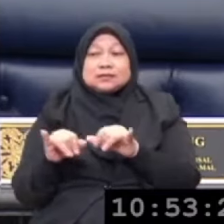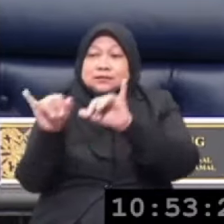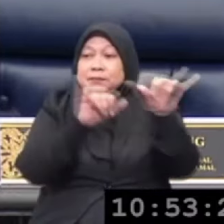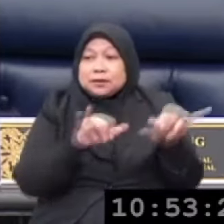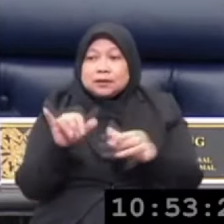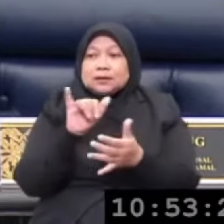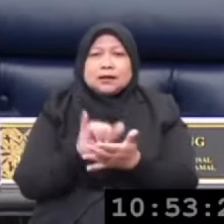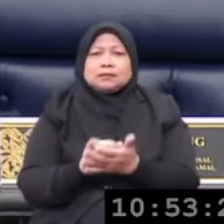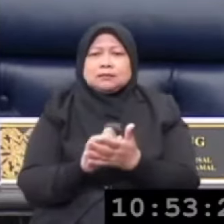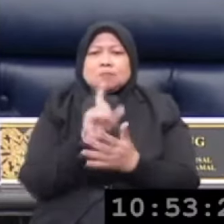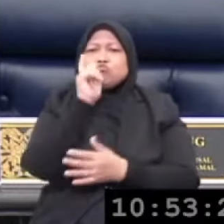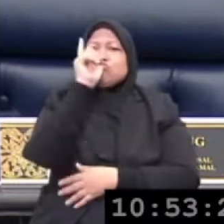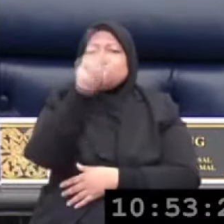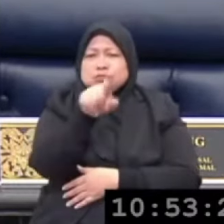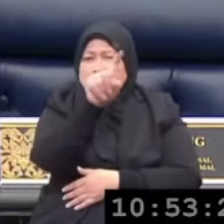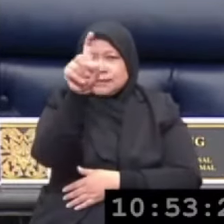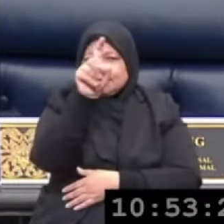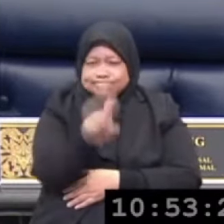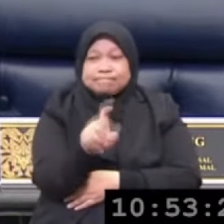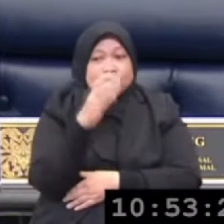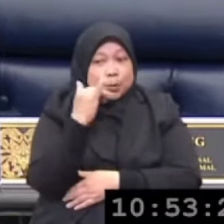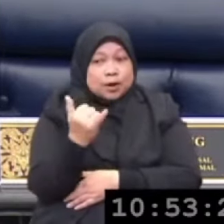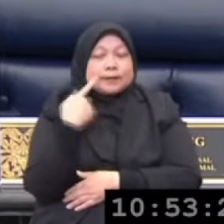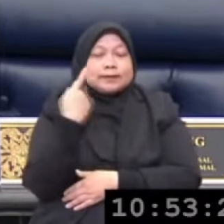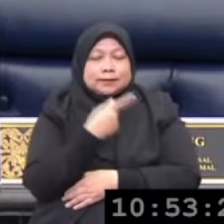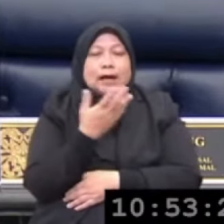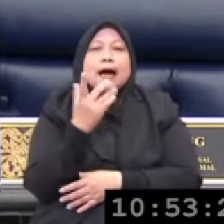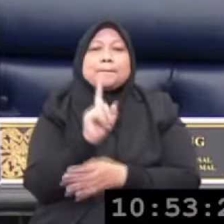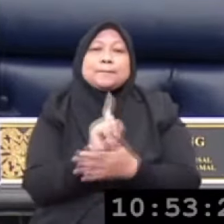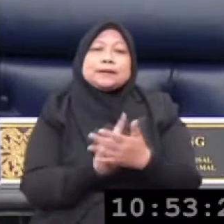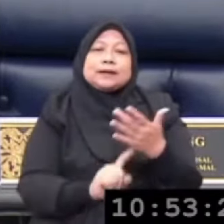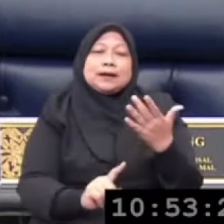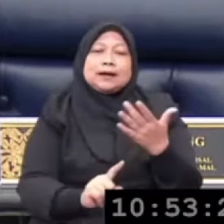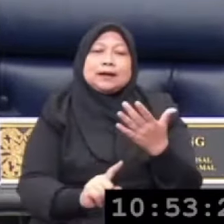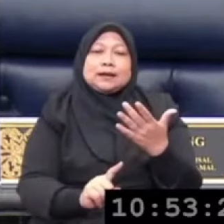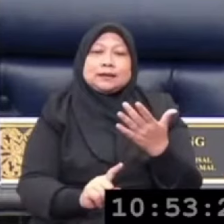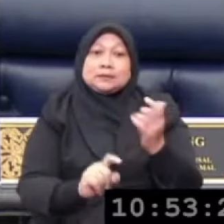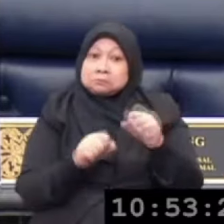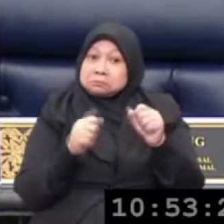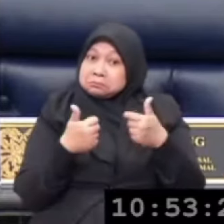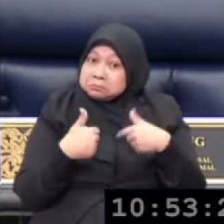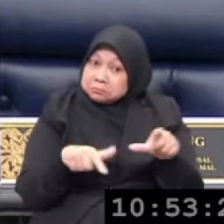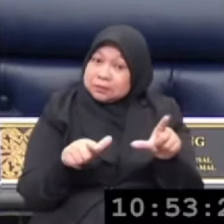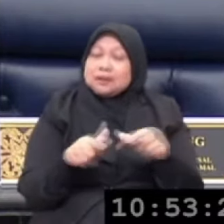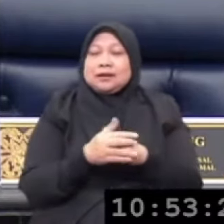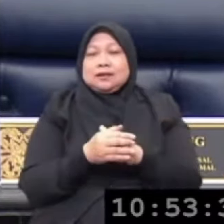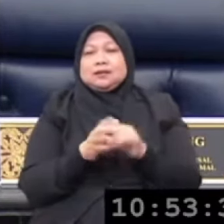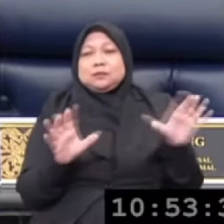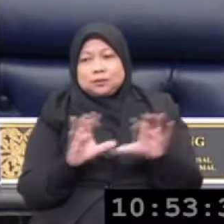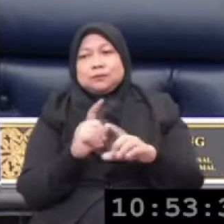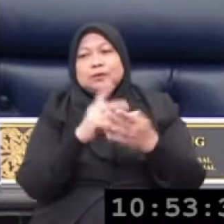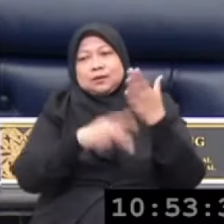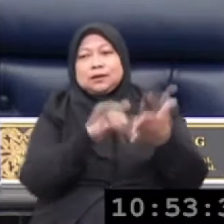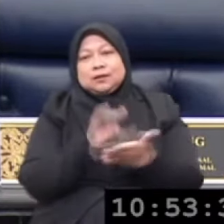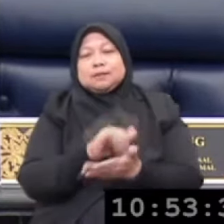kesamarataan ini tidak wajar ditanya. Sebab apa? Patutnya kita tanya apakah universiti lain dibenarkan untuk melaksanakan program